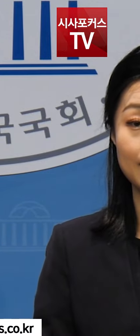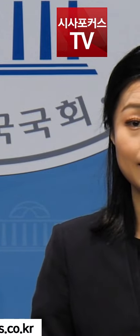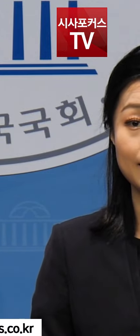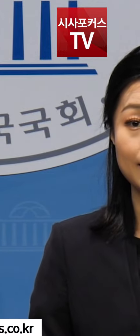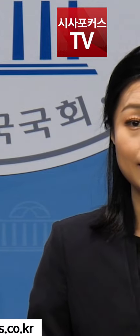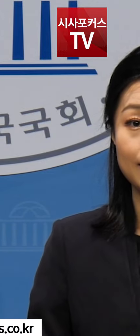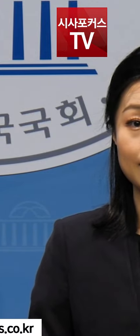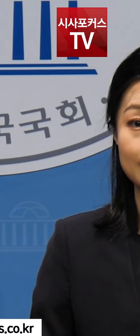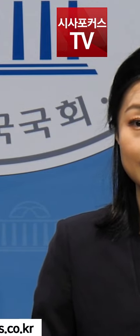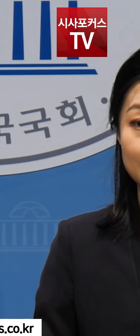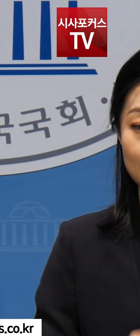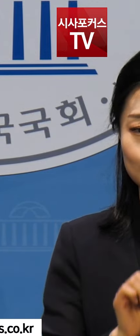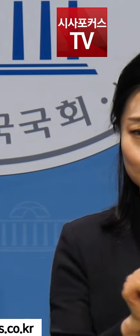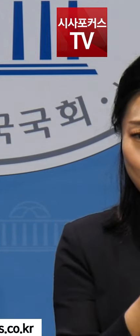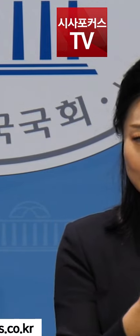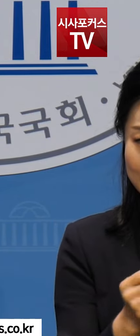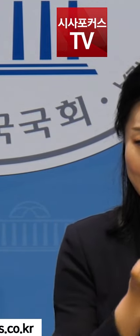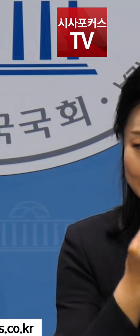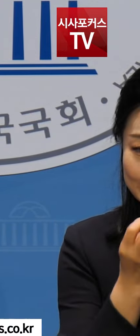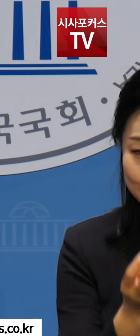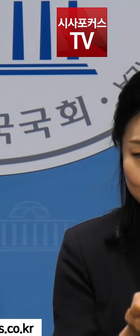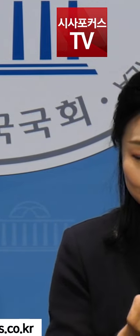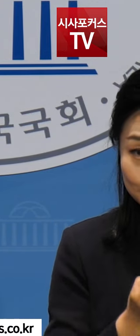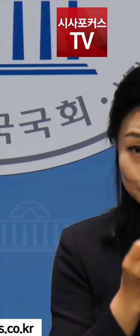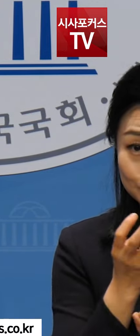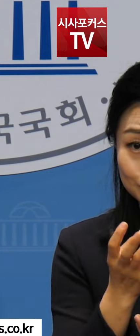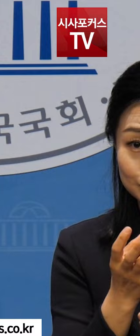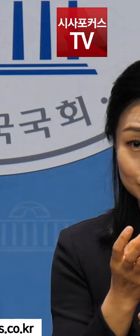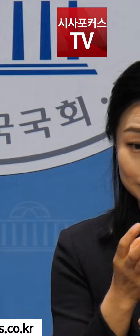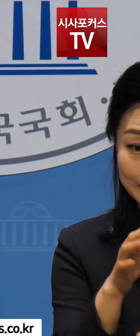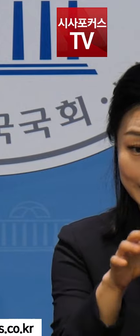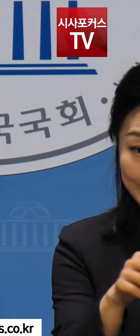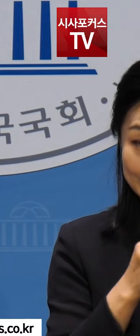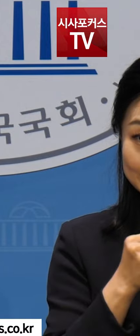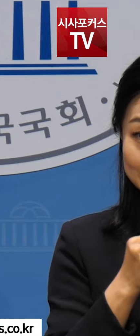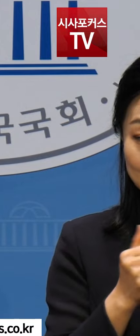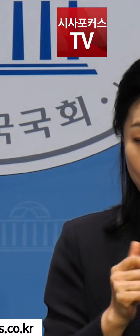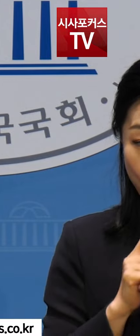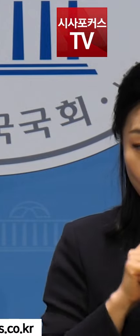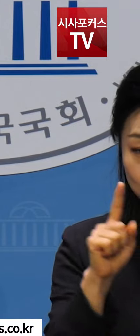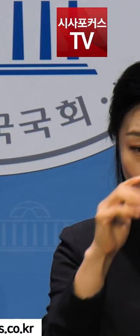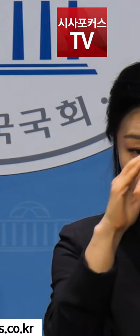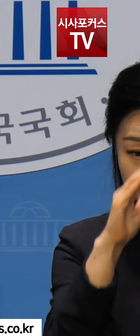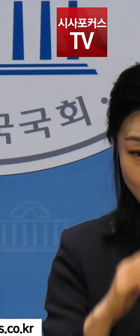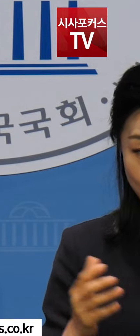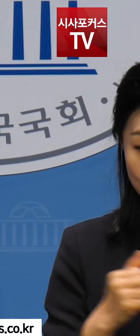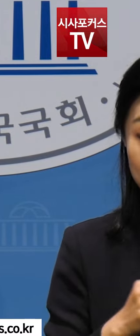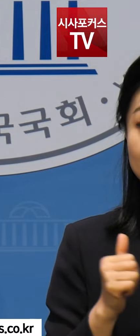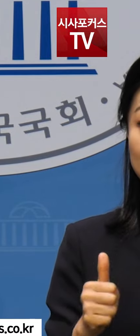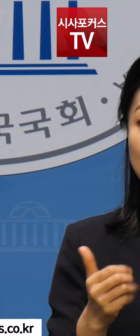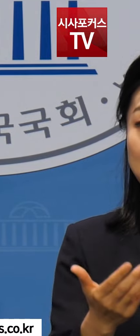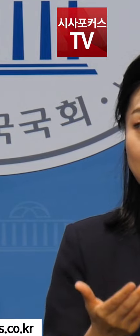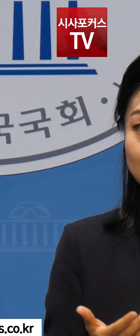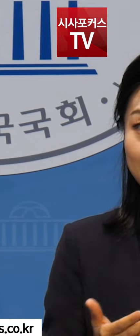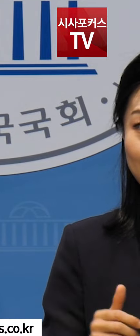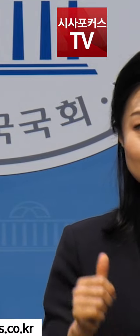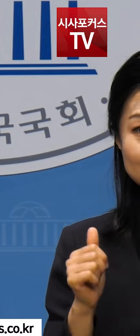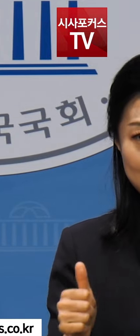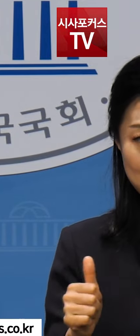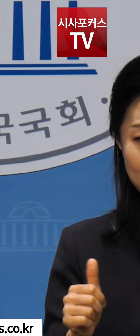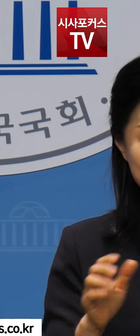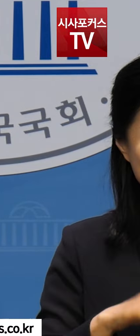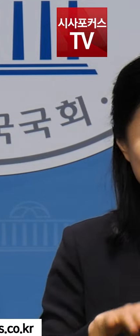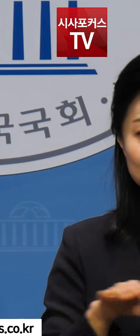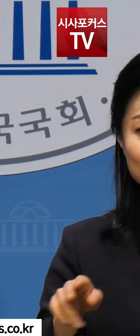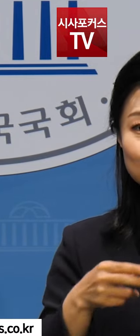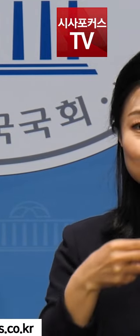잘못된 조작된 진술에 의해서 터잡은 공소장에서 재판이 진행된다면 그 재판 자체가